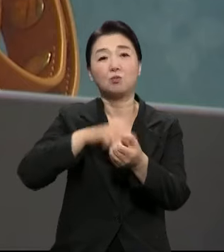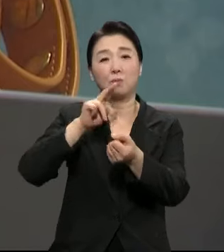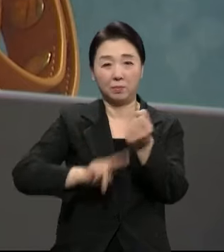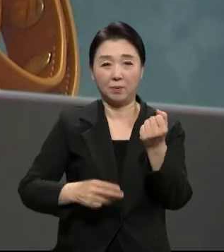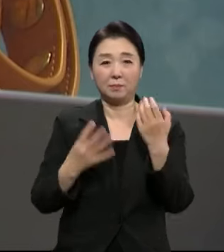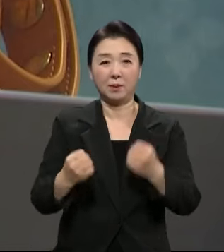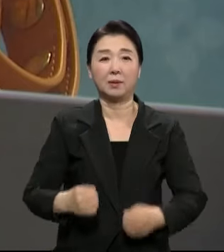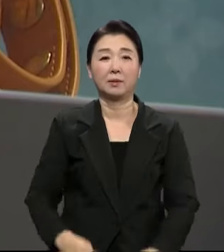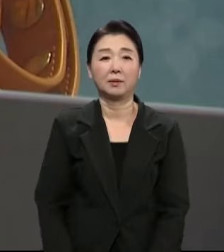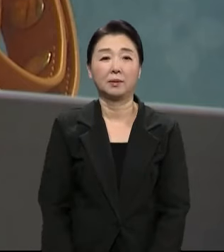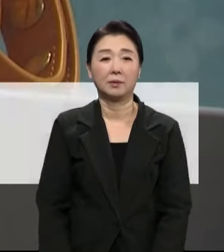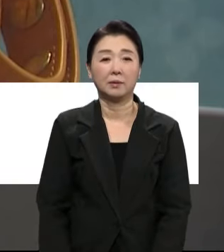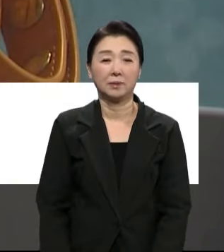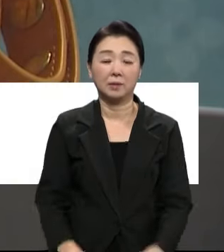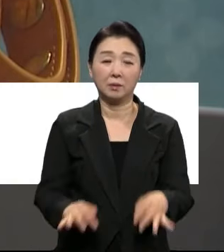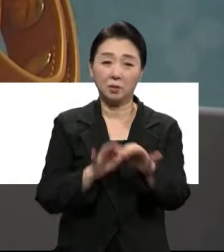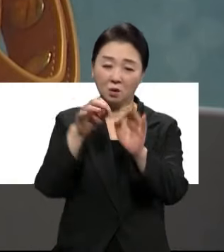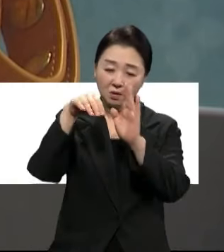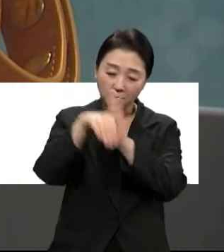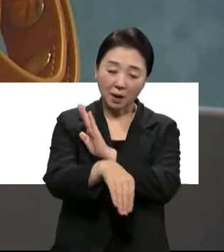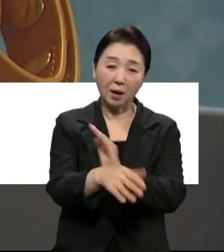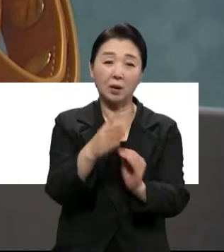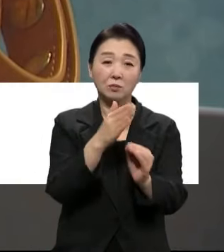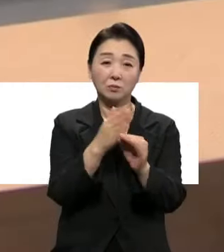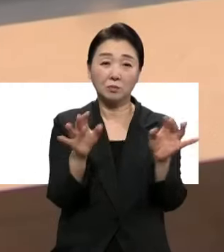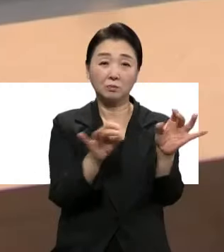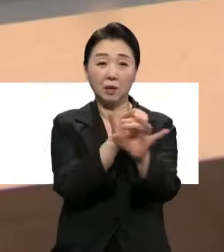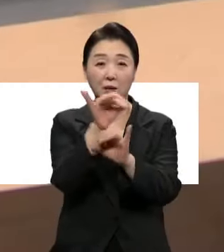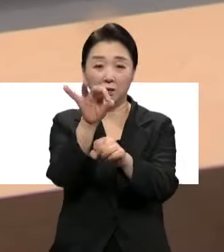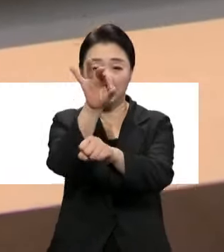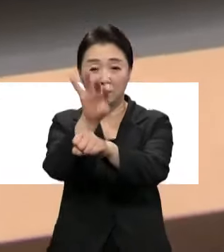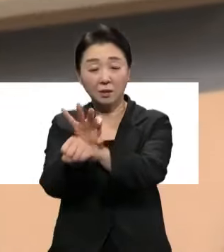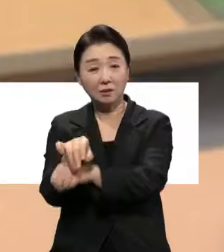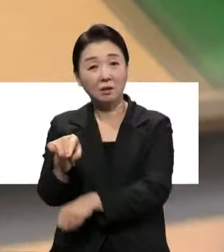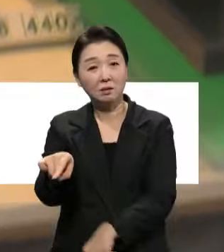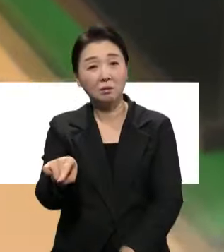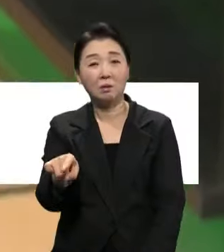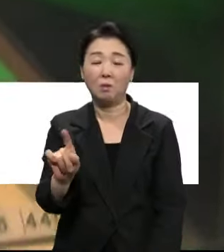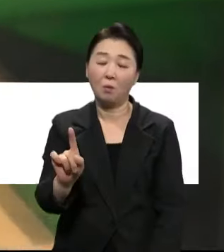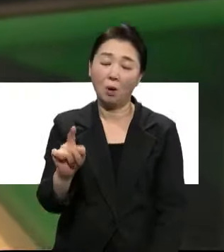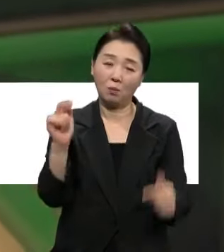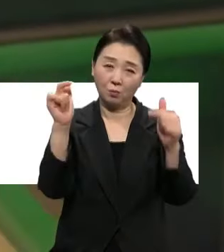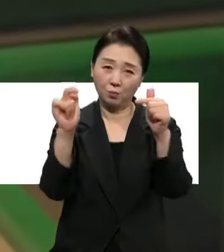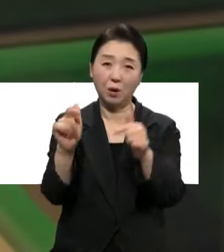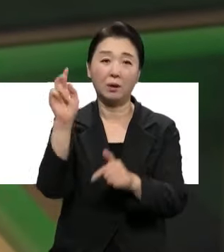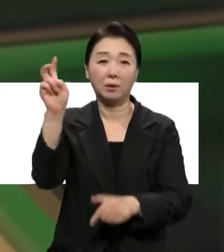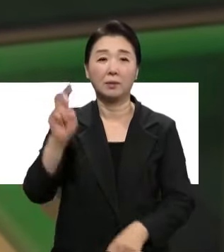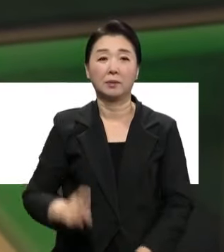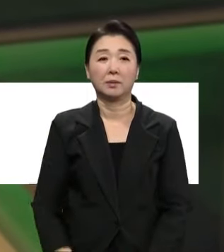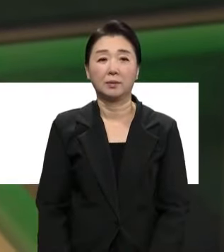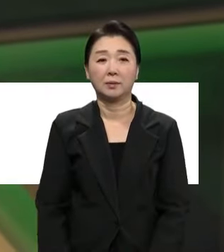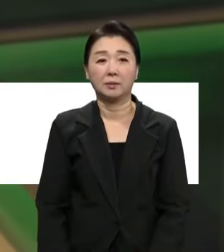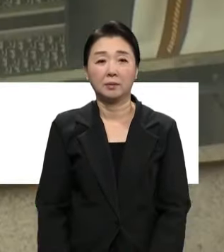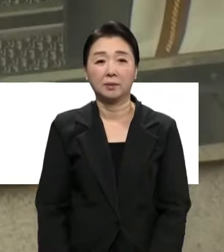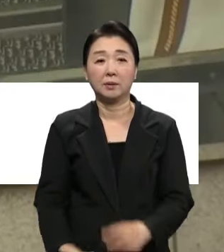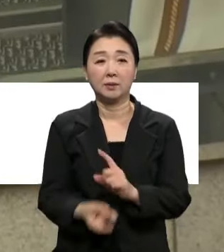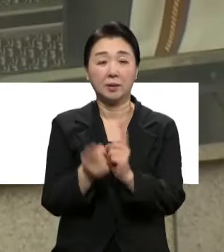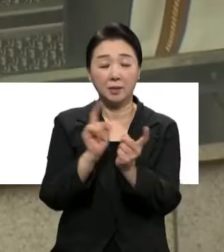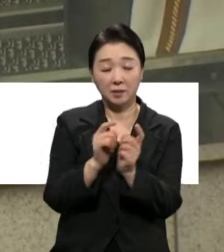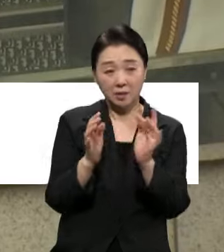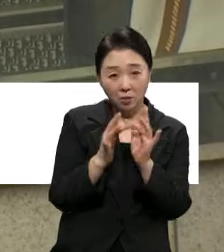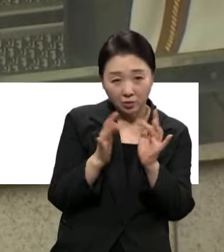있습니다. 경기가 좋지 않기 때문에 백화점에서의 구매는 점점 감소하는 경향이고요. 그 대신 이제